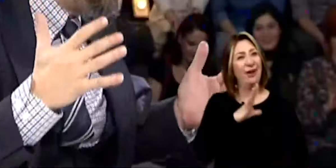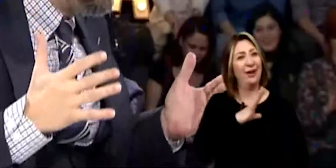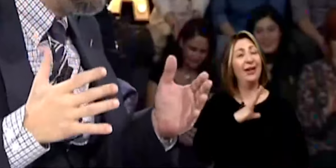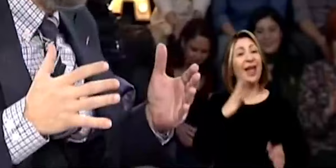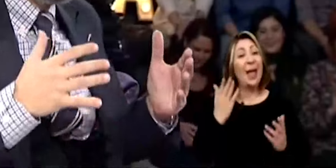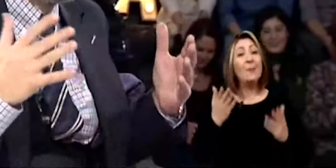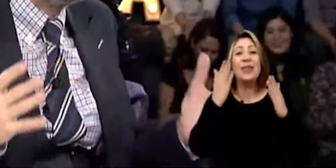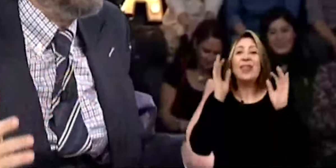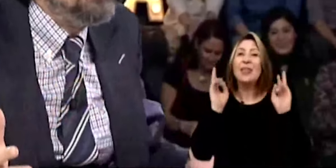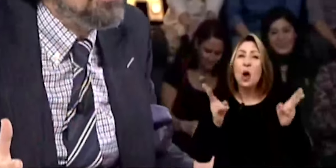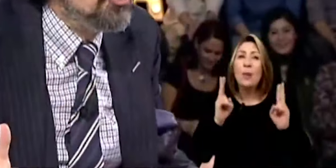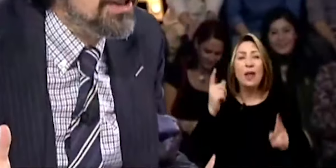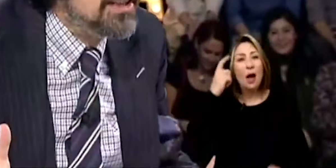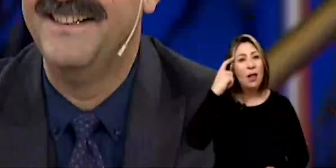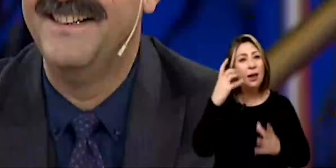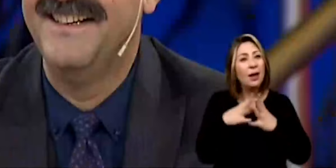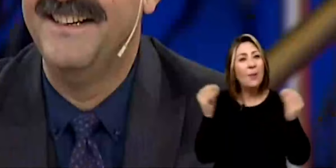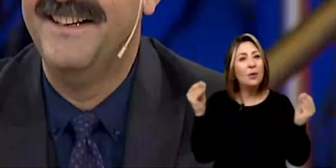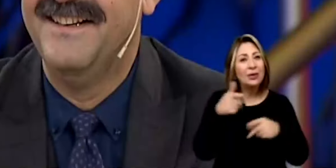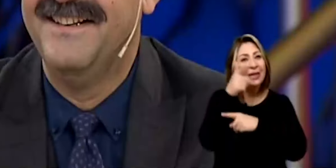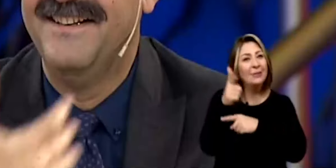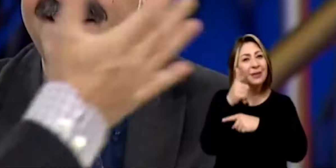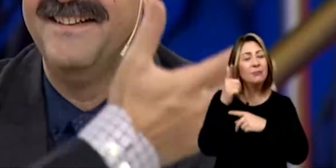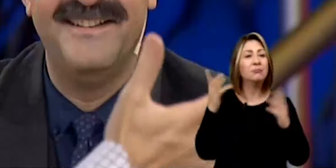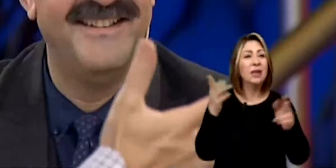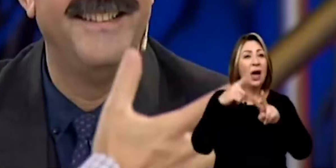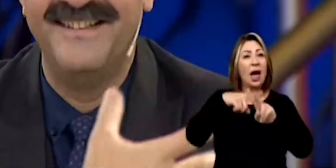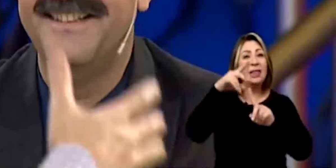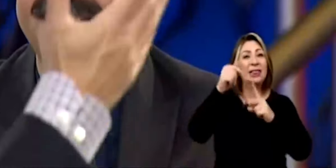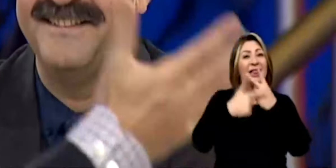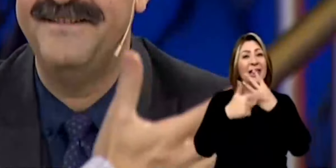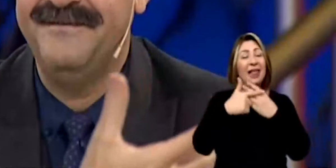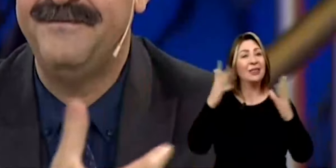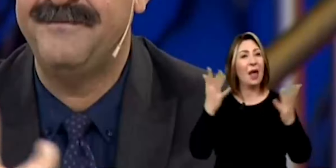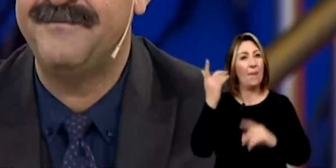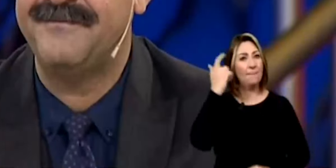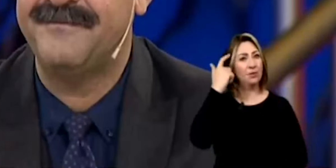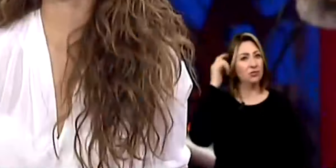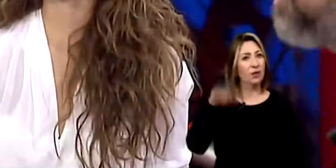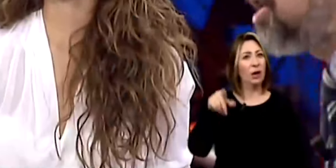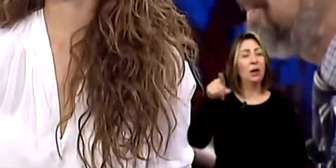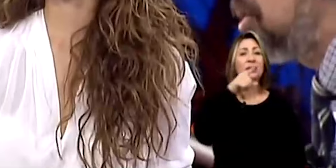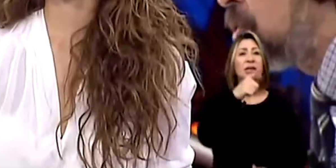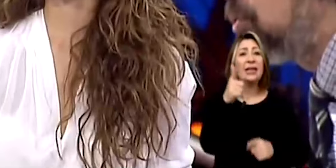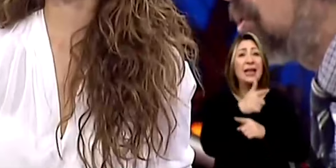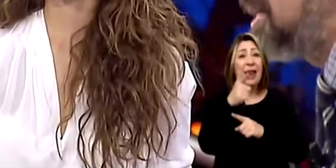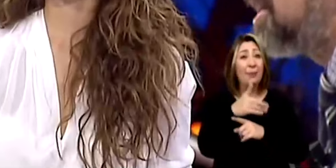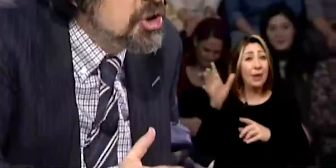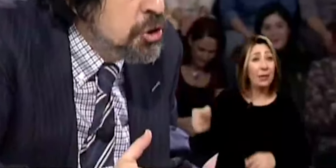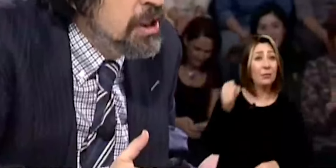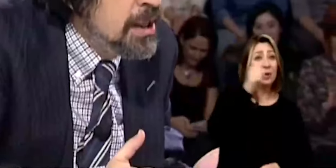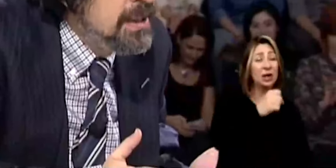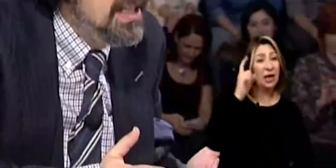ve genelde akıllarını yitiriyorlar klipler çekilirken. Mesela Atiye klip çekerken daha bilinçli bence. Sizi klip çekmeye